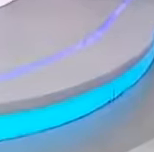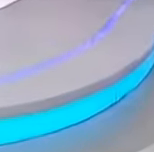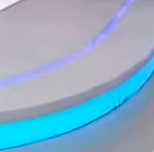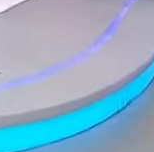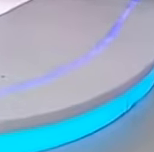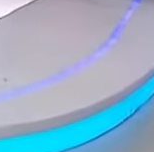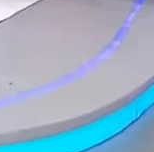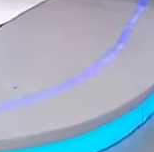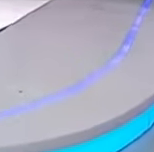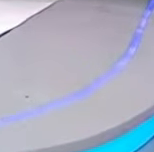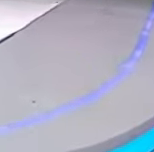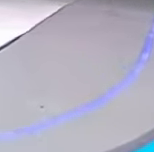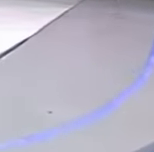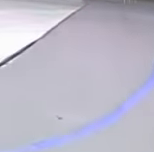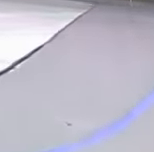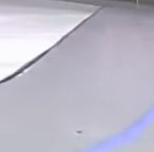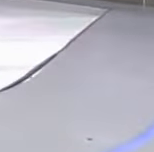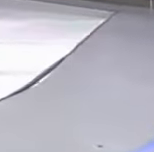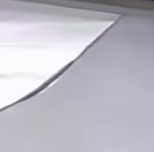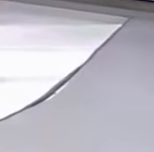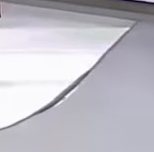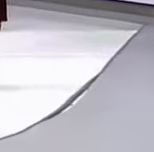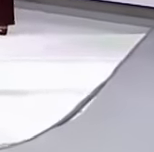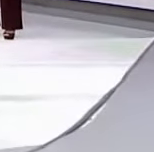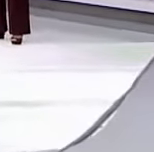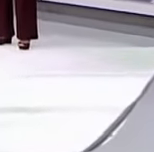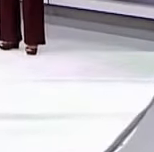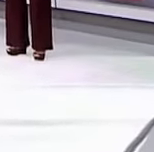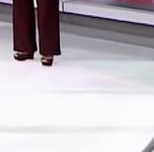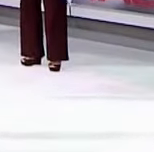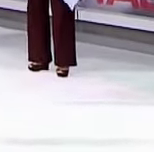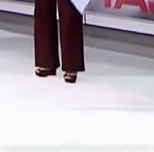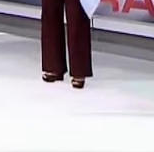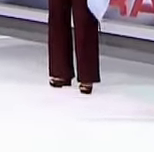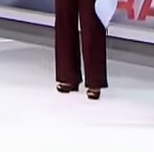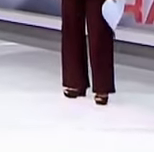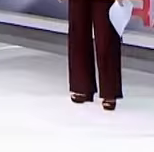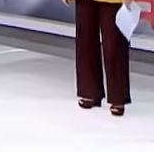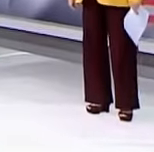Tuloy-tuloy ang pagtutok dito lang sa 24 Oras.